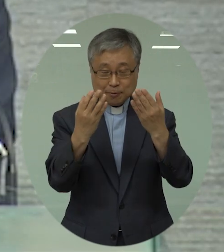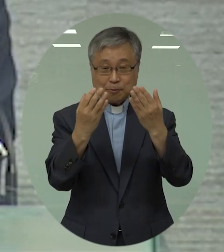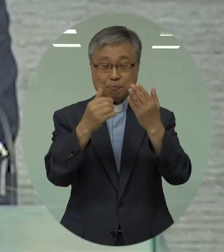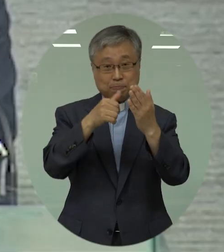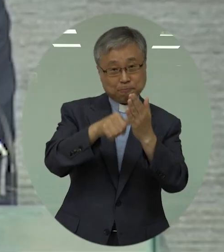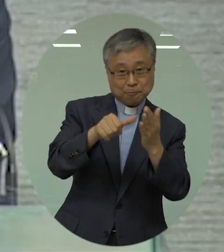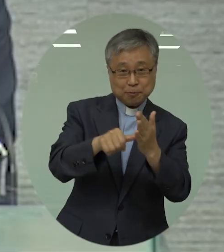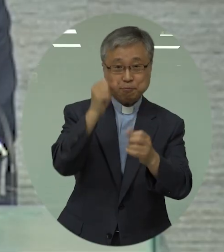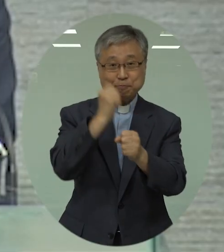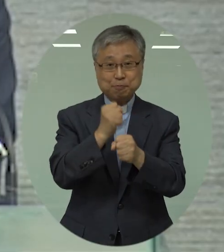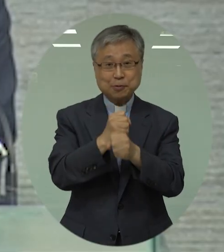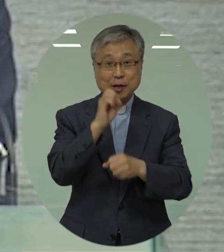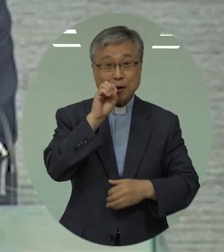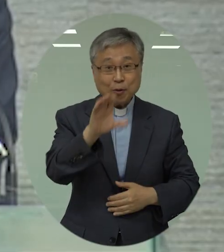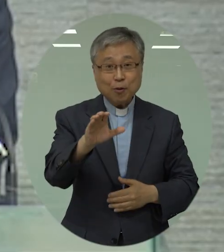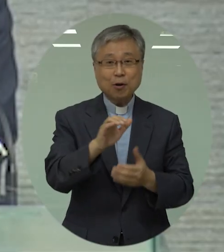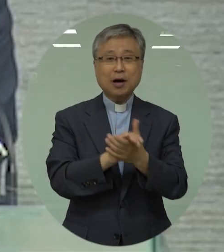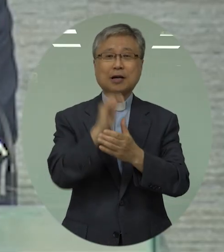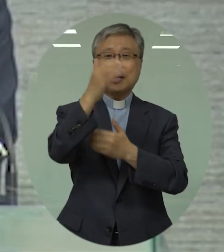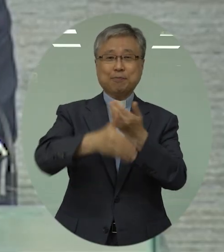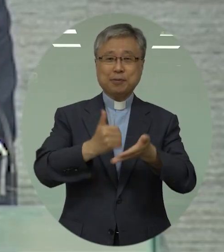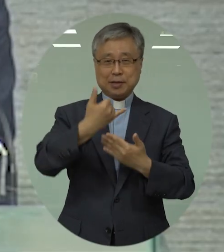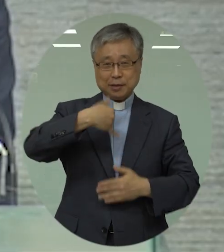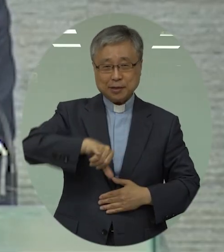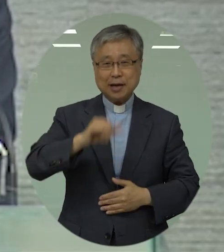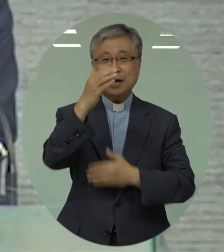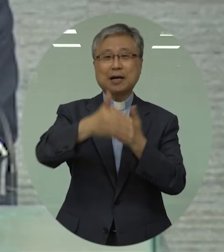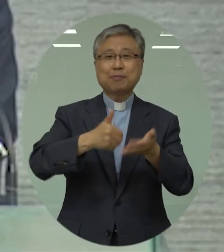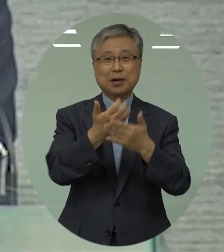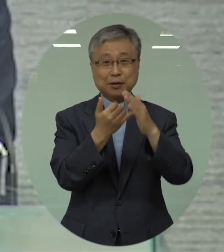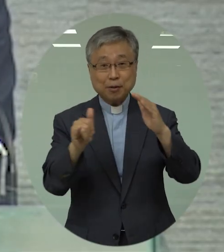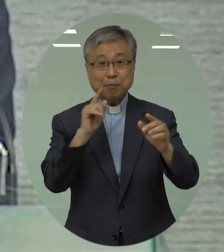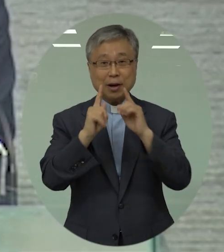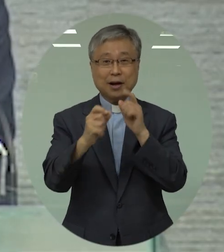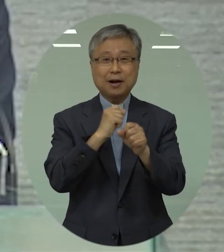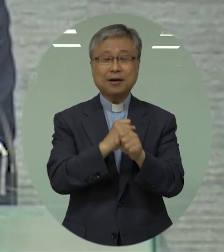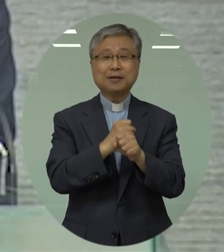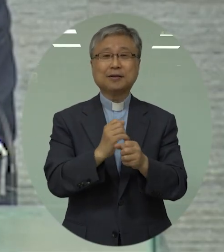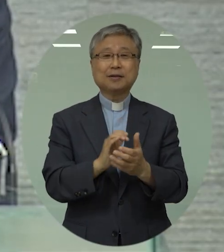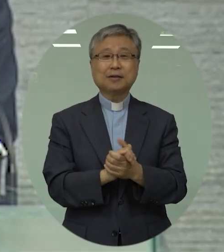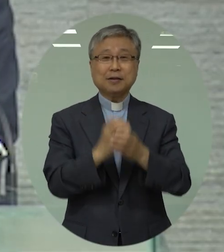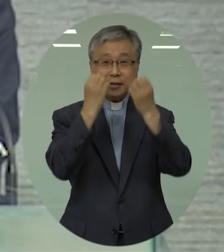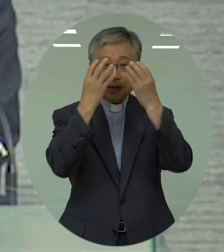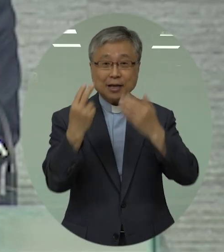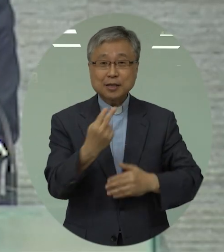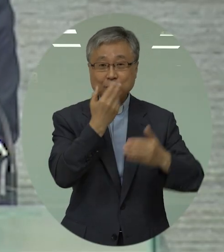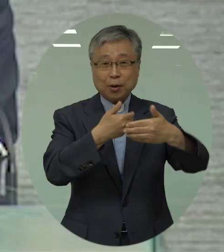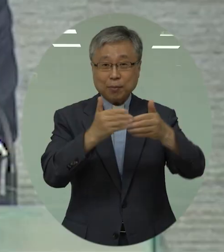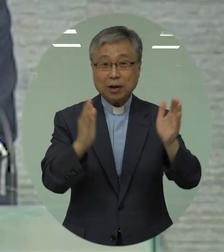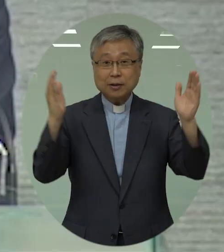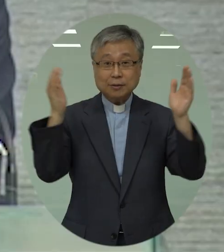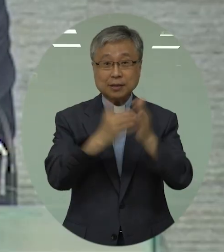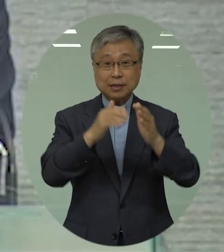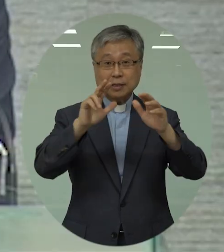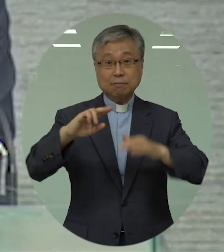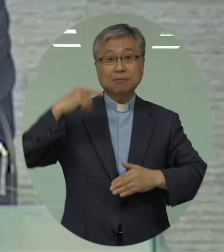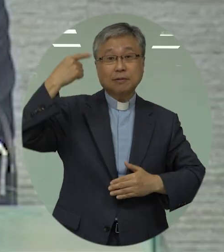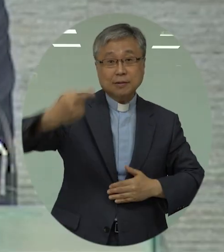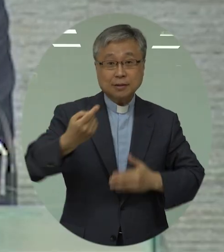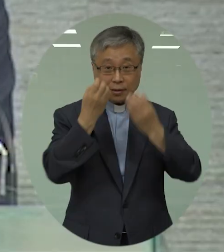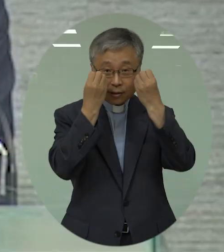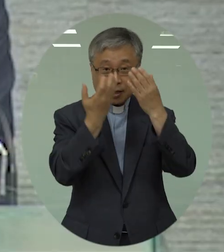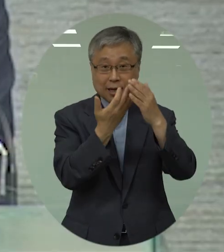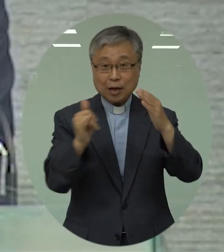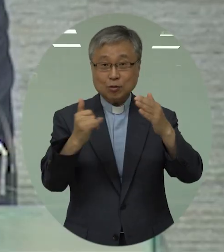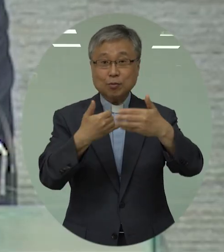피조물이라고 말하고 하나님의 자녀, 하나님의 가족이라고 말합니다. 새 생명반을 마치고 이어서 새 가족반에 동참하게 된